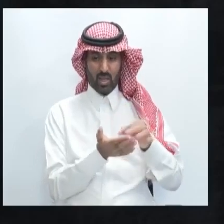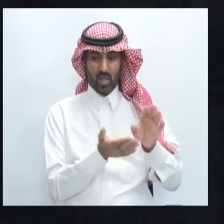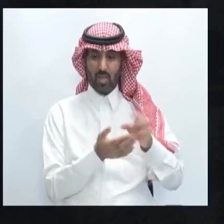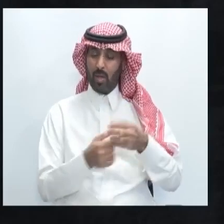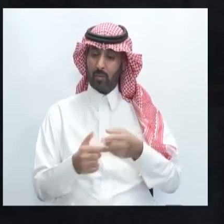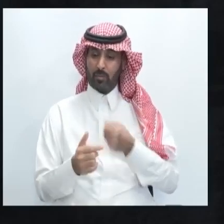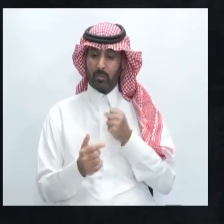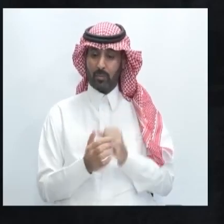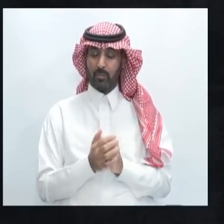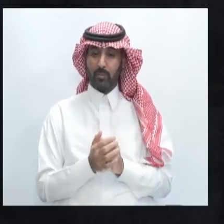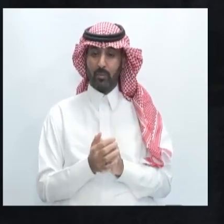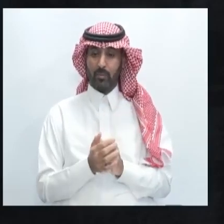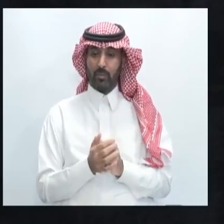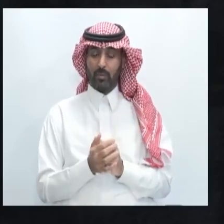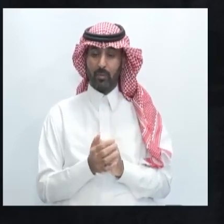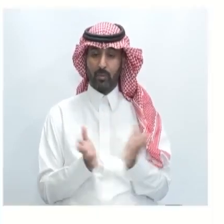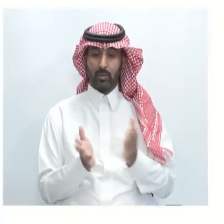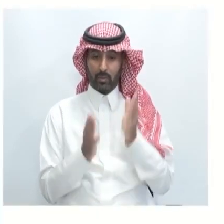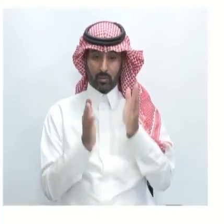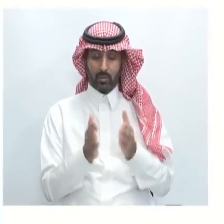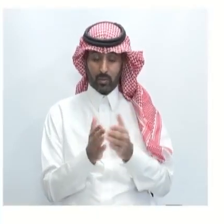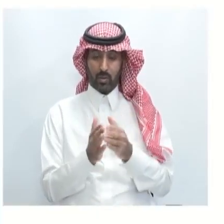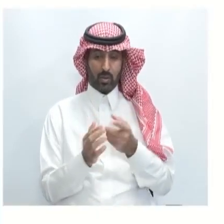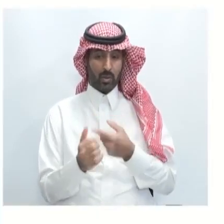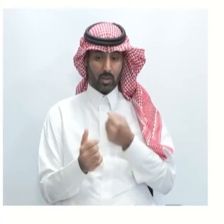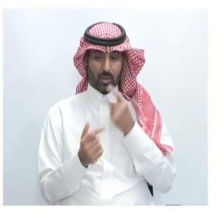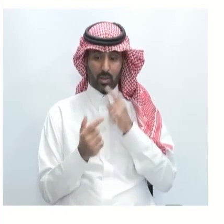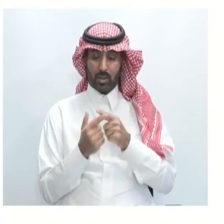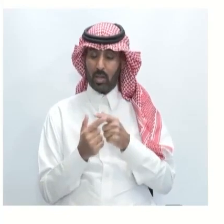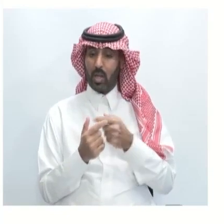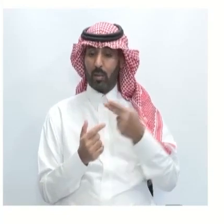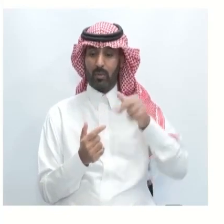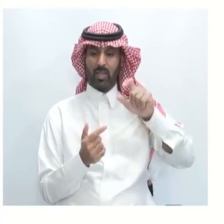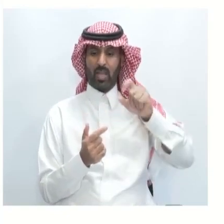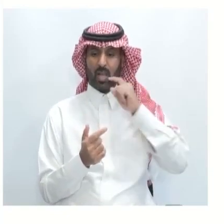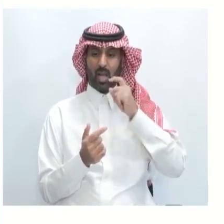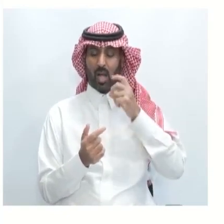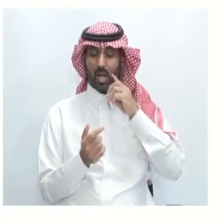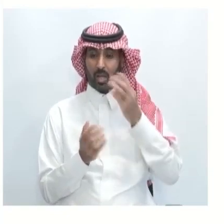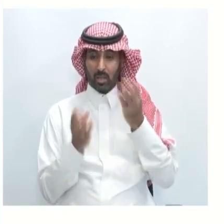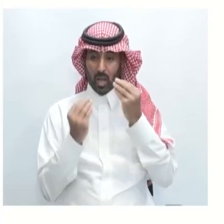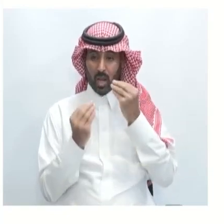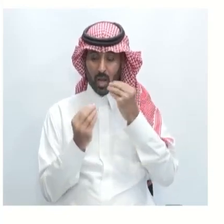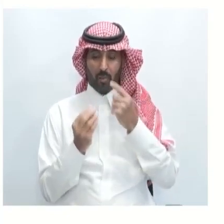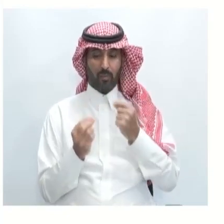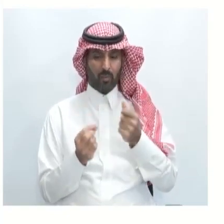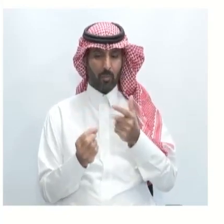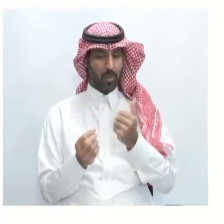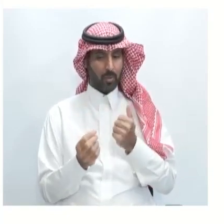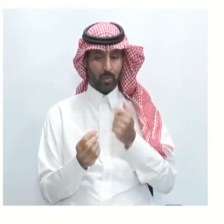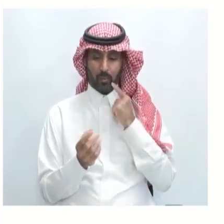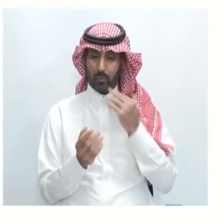دعونا نشاهد الان النتيجه عبد العزيز يحصل على التعليم مجانا هل يوجد حد اوسط في النتيجه